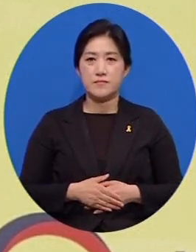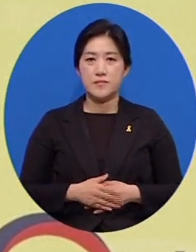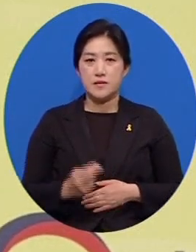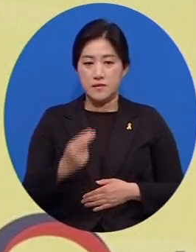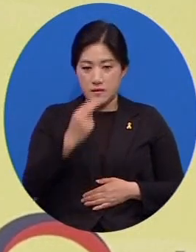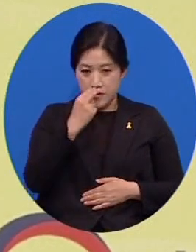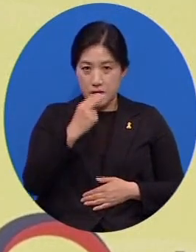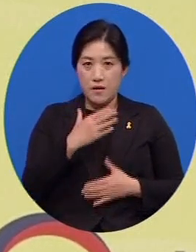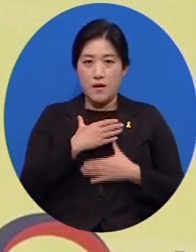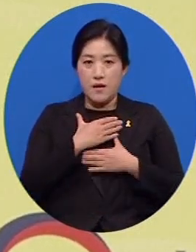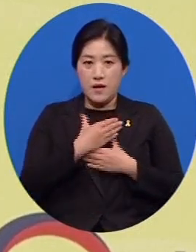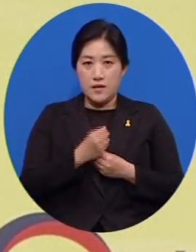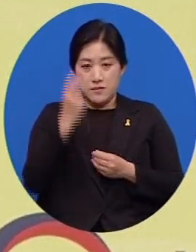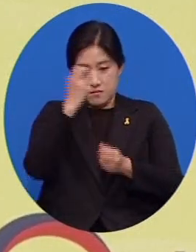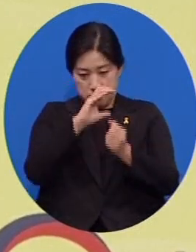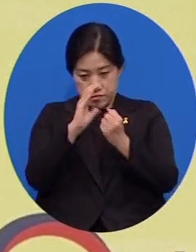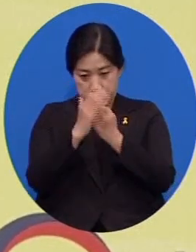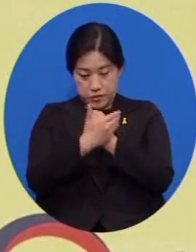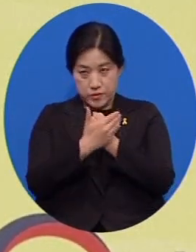생명과 안전을 지키는 일은